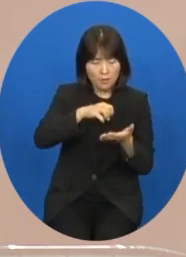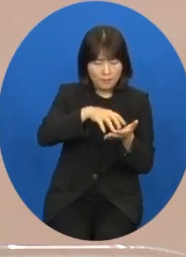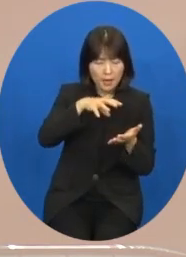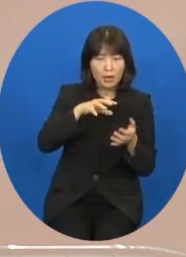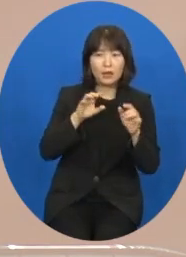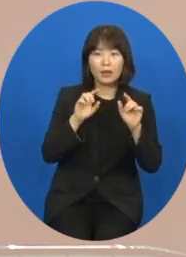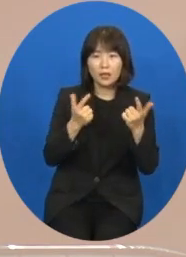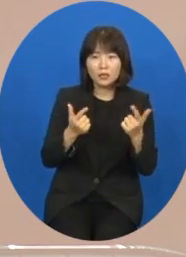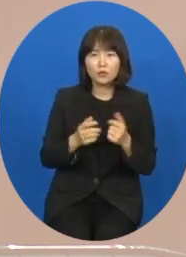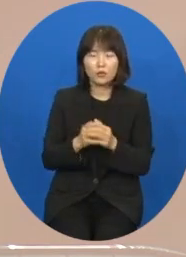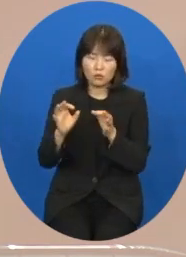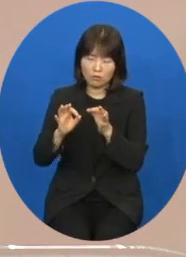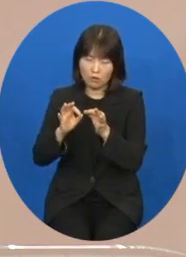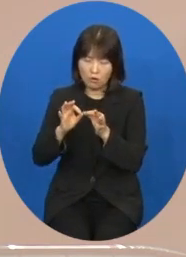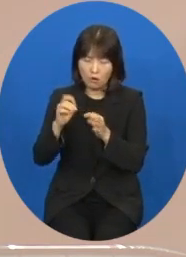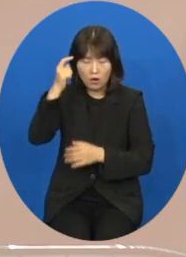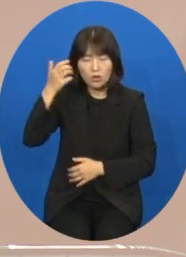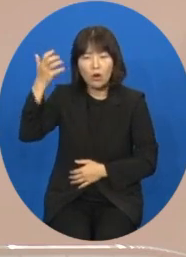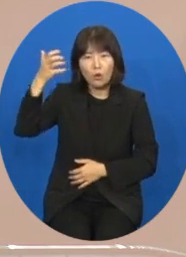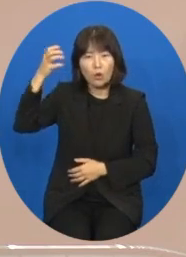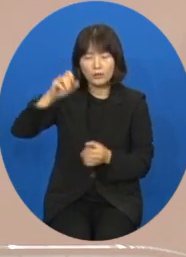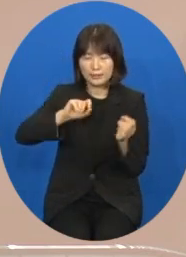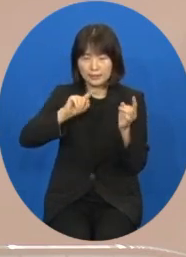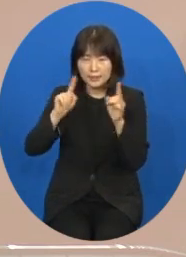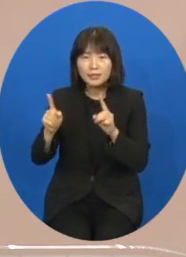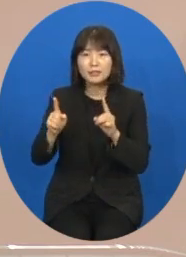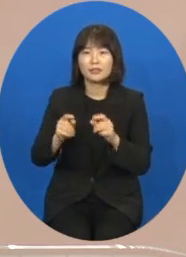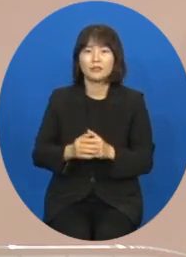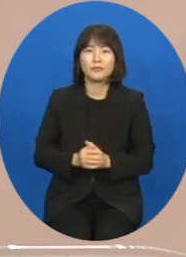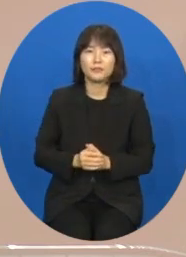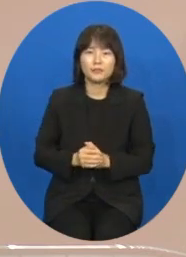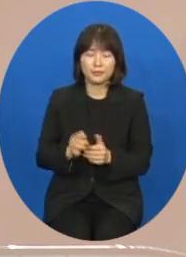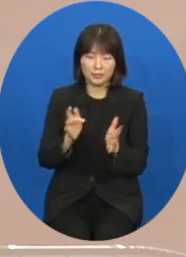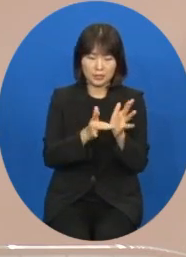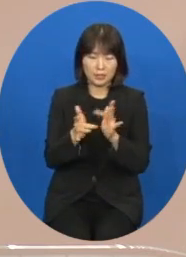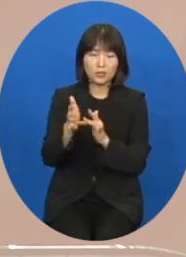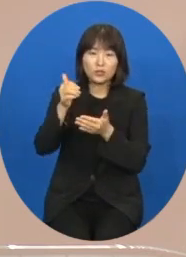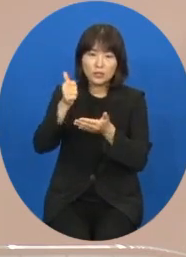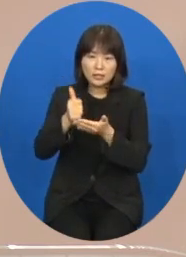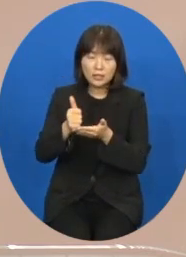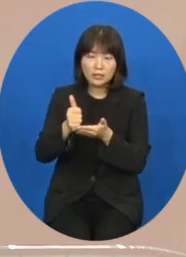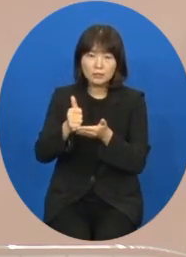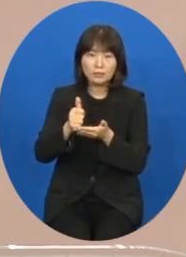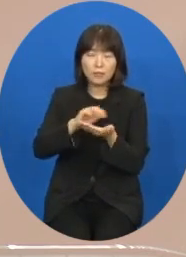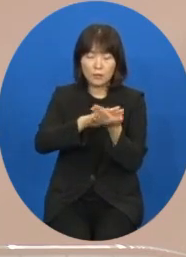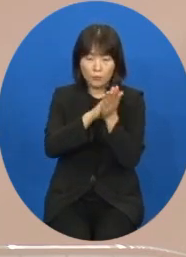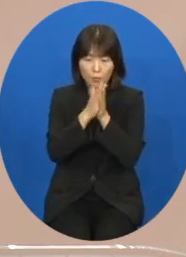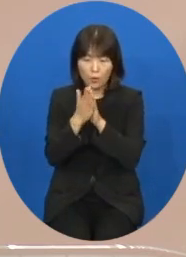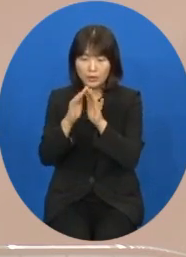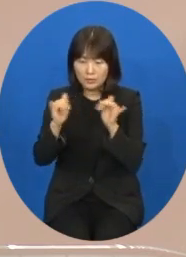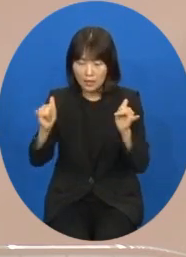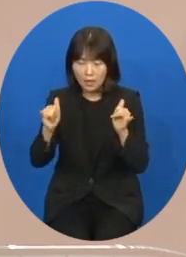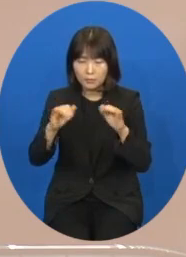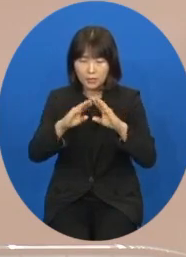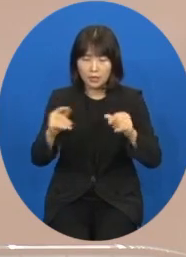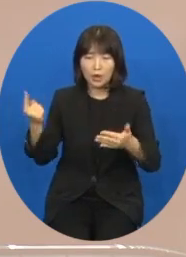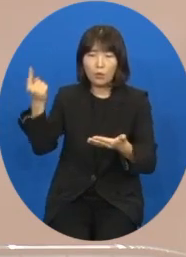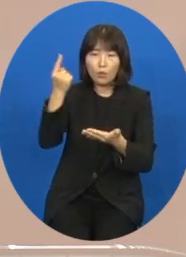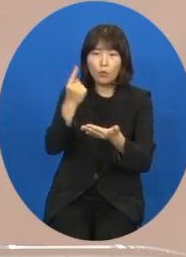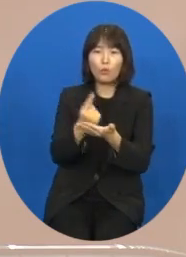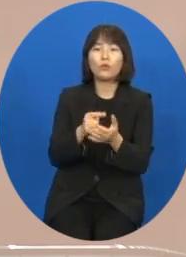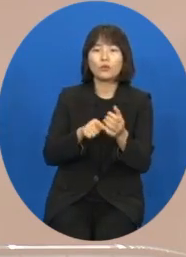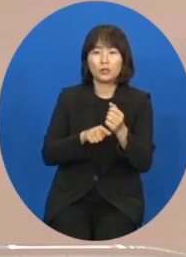아니고 영혼을 살리는 것이었습니다. 예수님께서 사람이 되셔서 이 땅에 오신 이유이기도 해요.